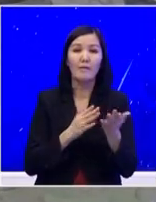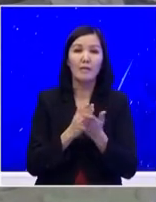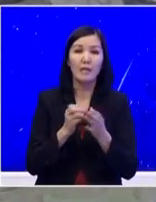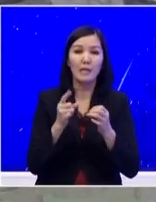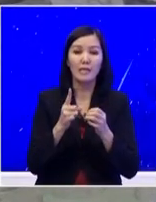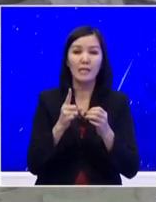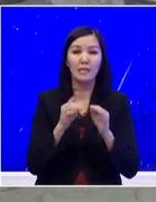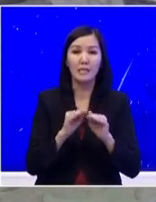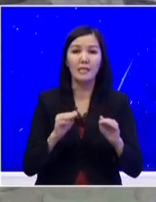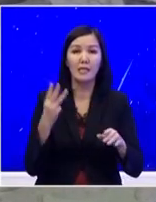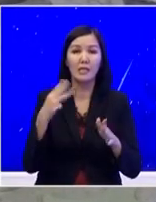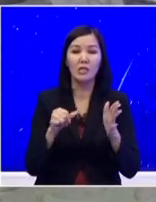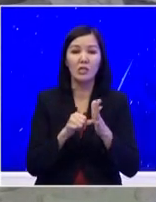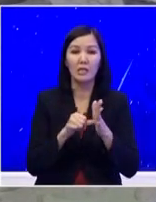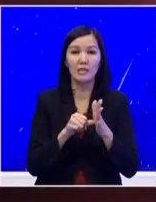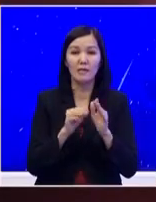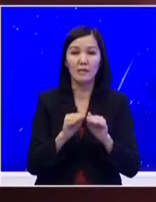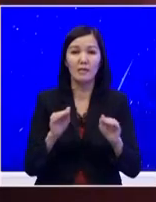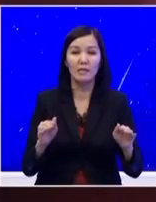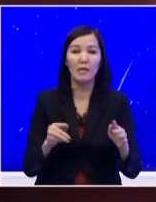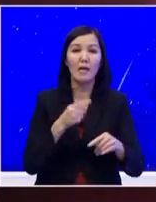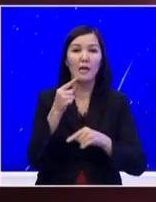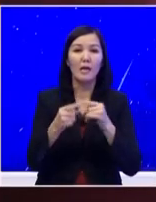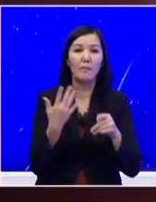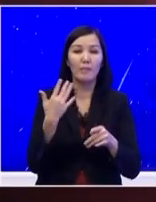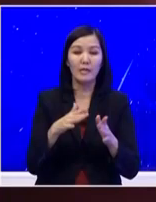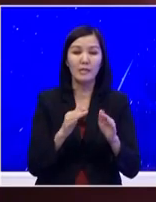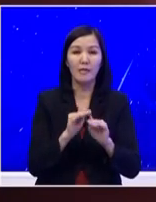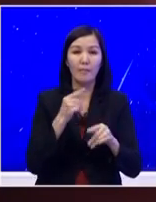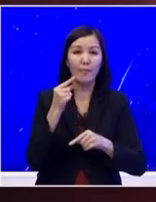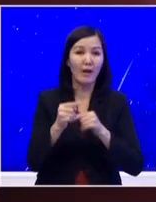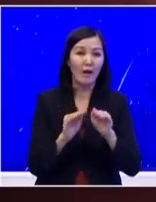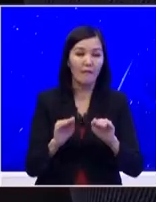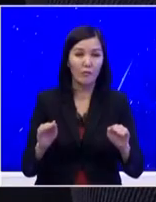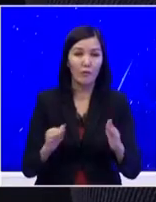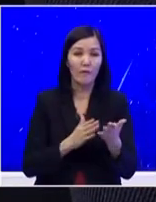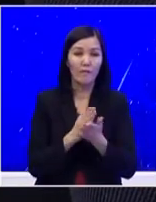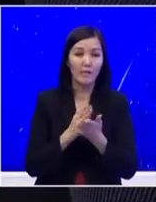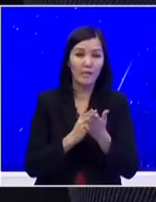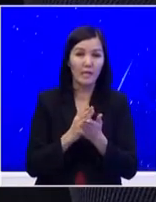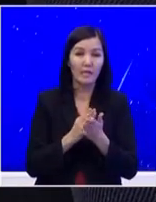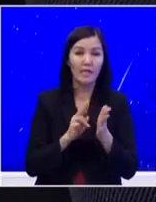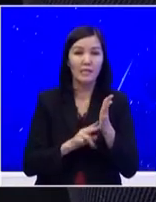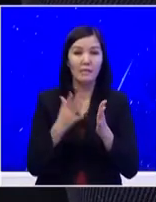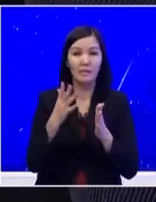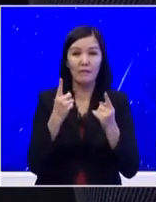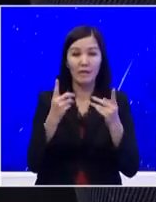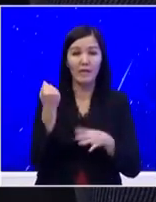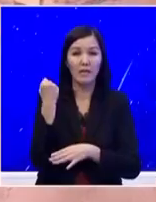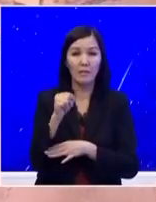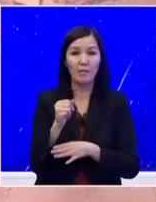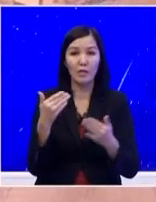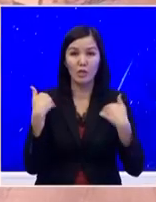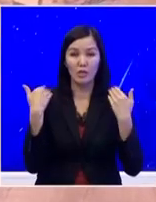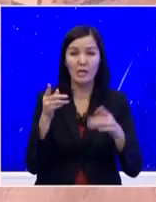11 детей, 36 внуков и 50 правнуков. Им и миллионам своих соотечественников ветеран накануне 75-й весны Великой Победы